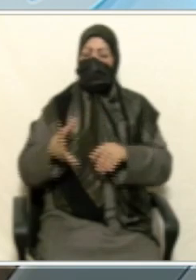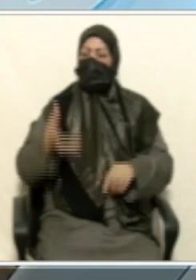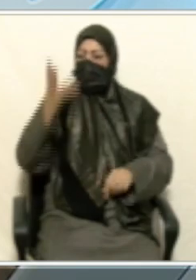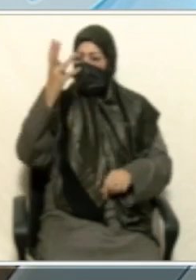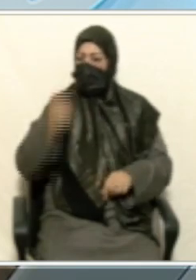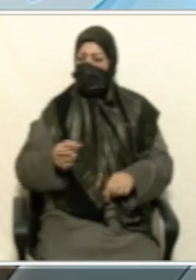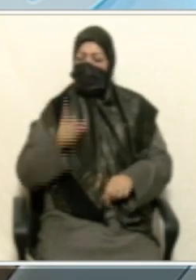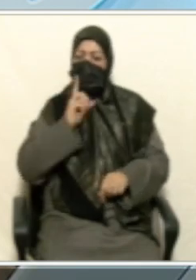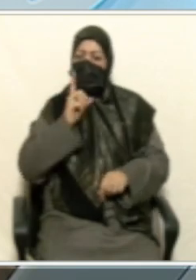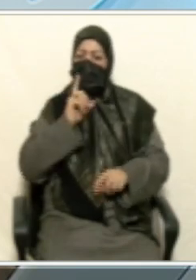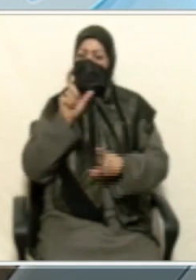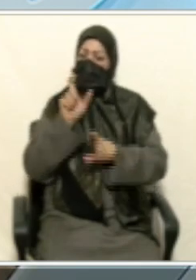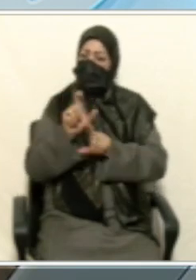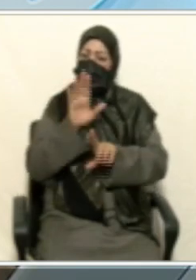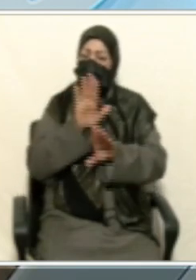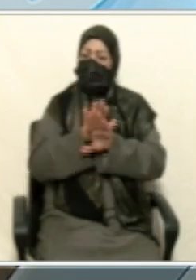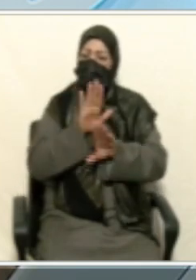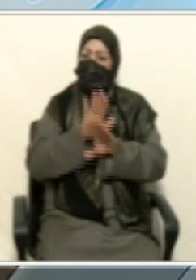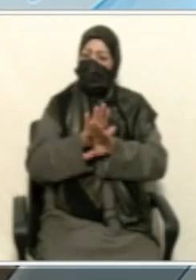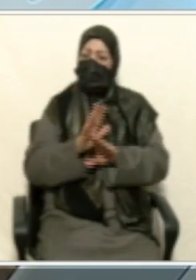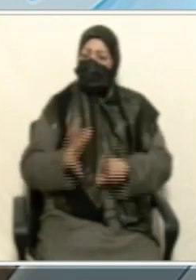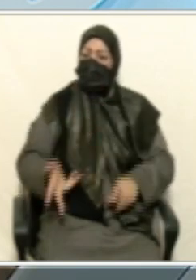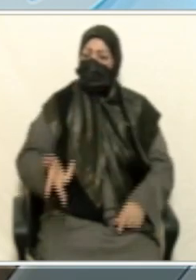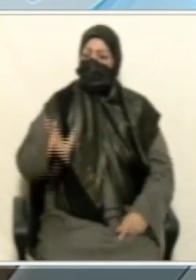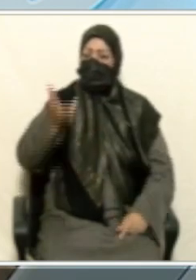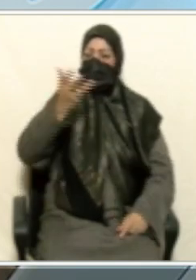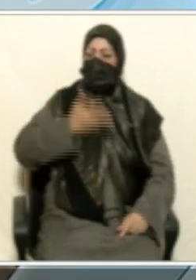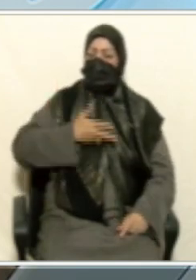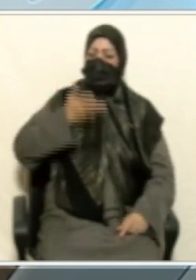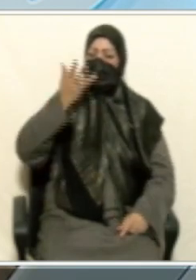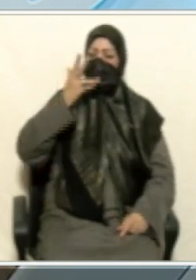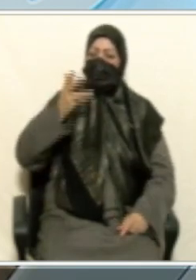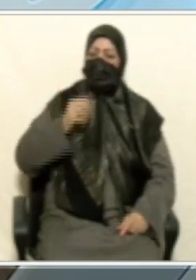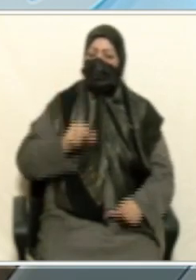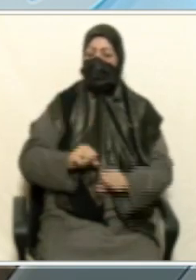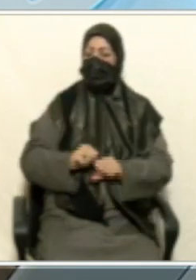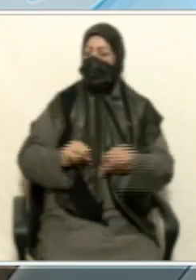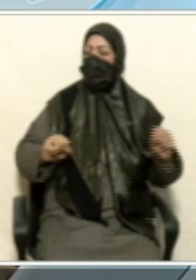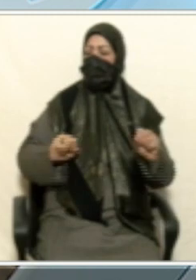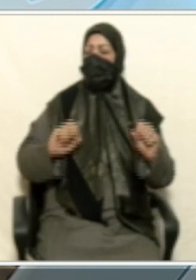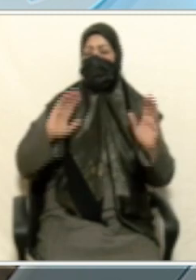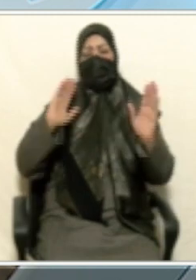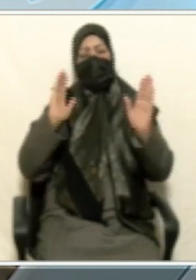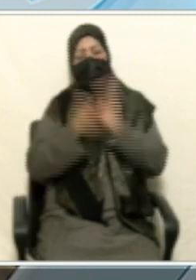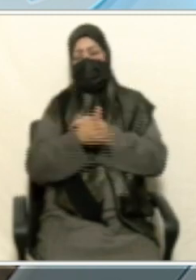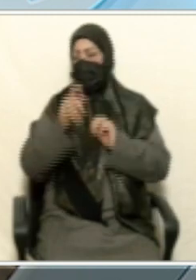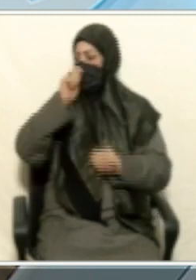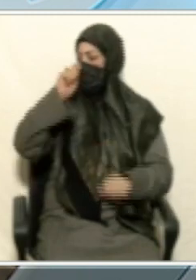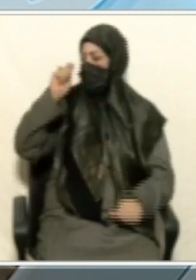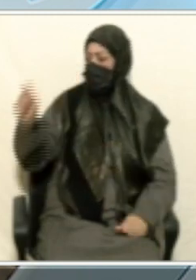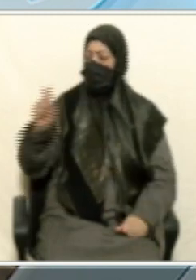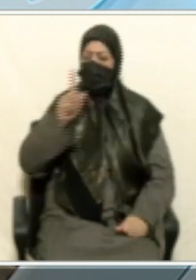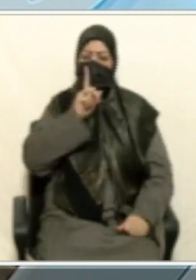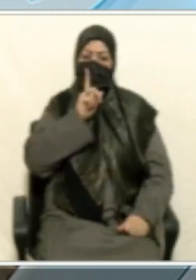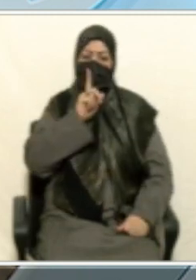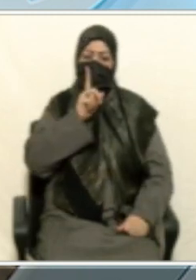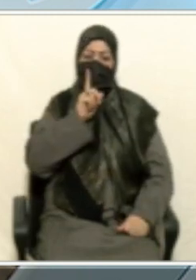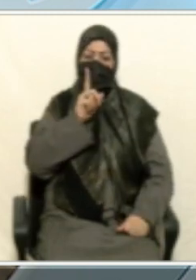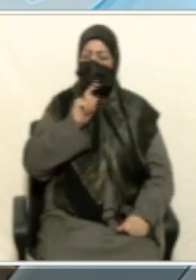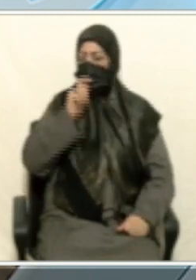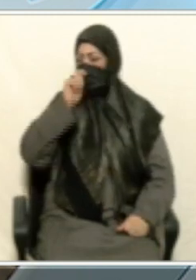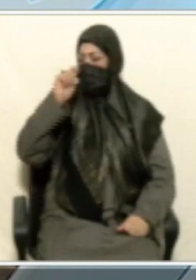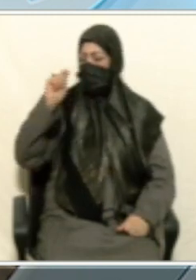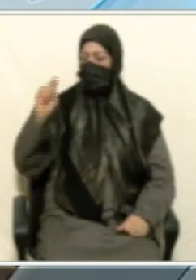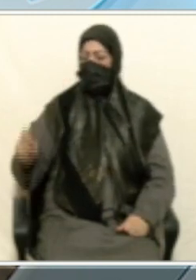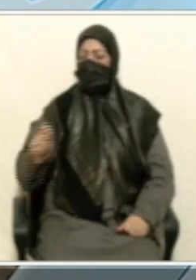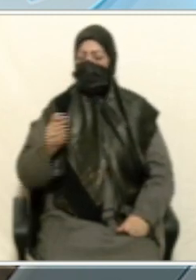بلغت قلبت له ظهر المجن وكنت عاقا به. هذه كبيرة من كبائر الذنوب وعظيمة